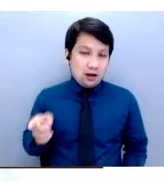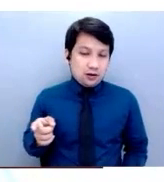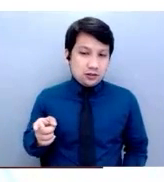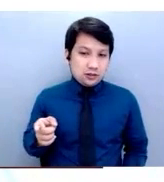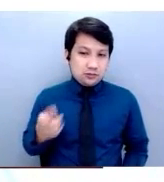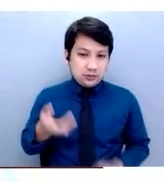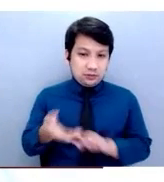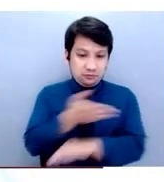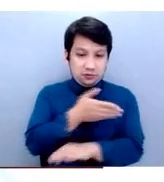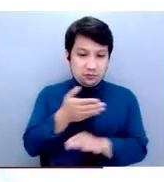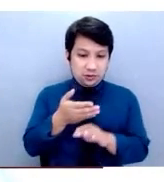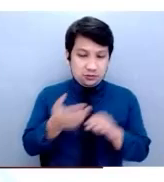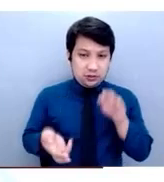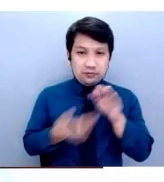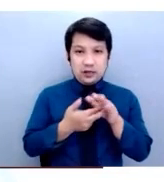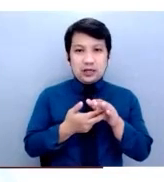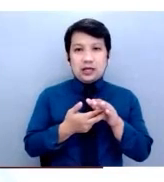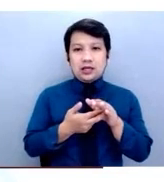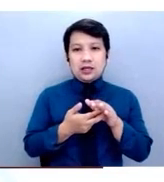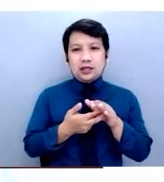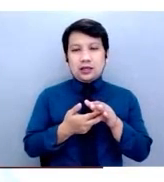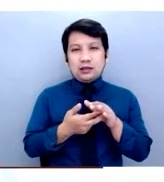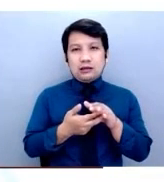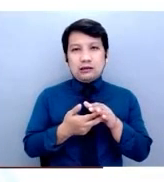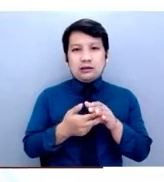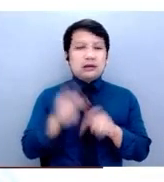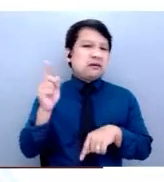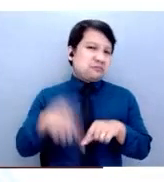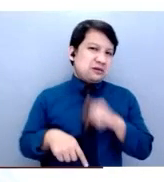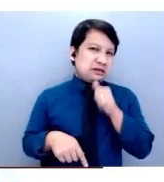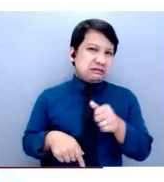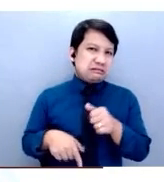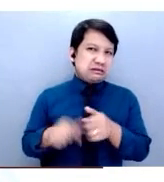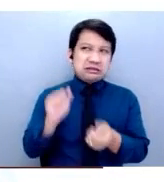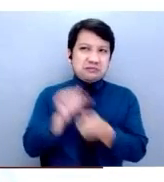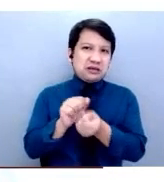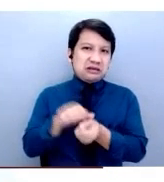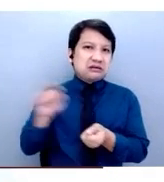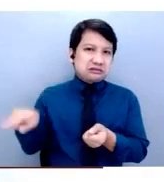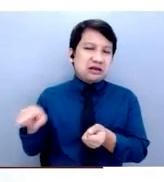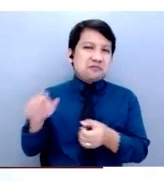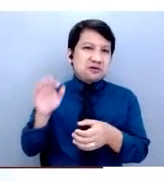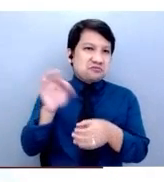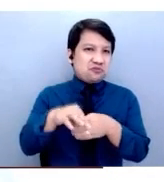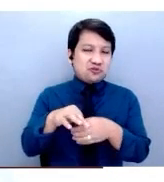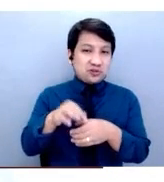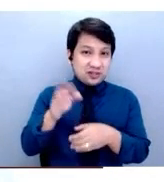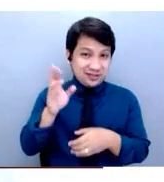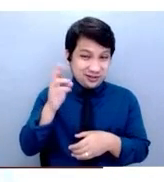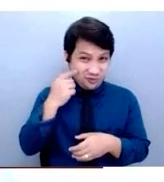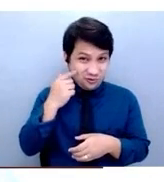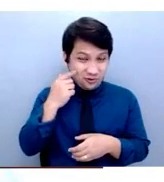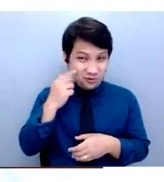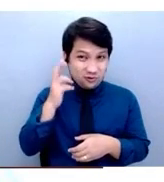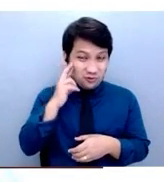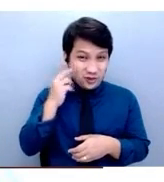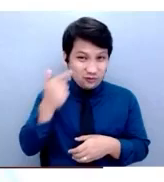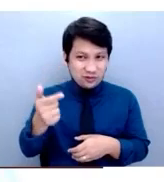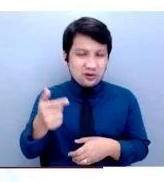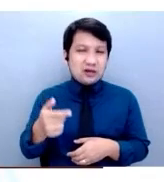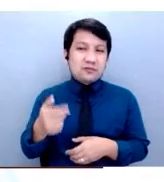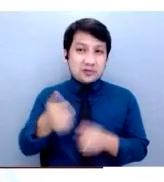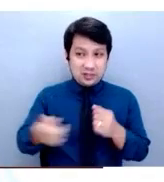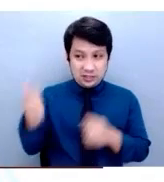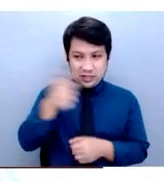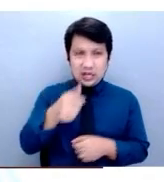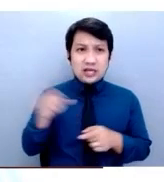prior to nag-retire siya, eh hindi talaga pwedeng, hindi masasama yung boto ni Commissioner Guanzon. Pero apparently, since may opinion